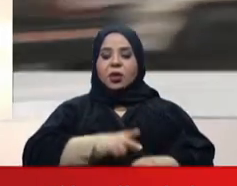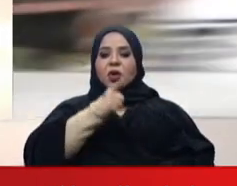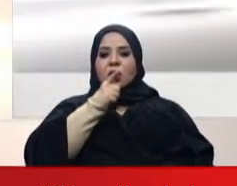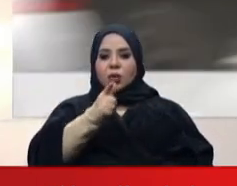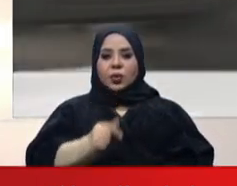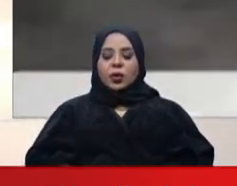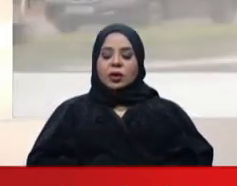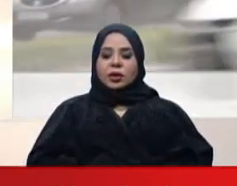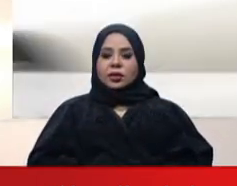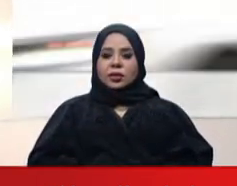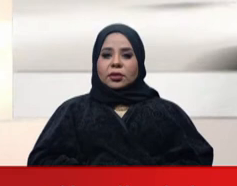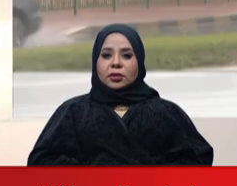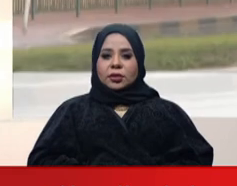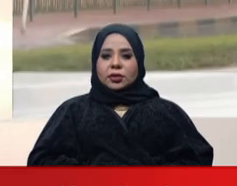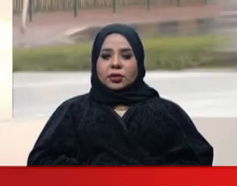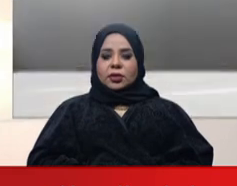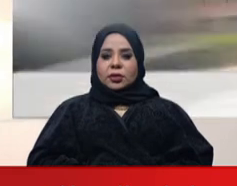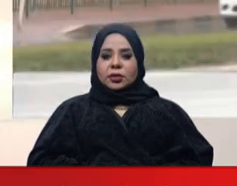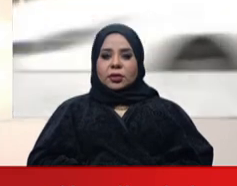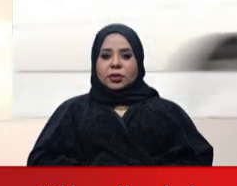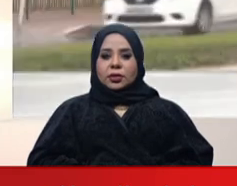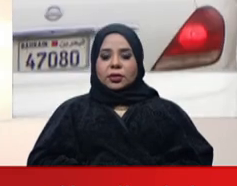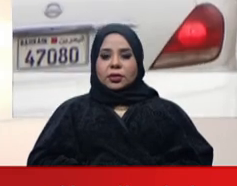من الفنيين متخصصين في هذا الشأن.